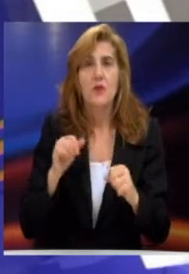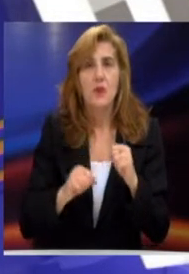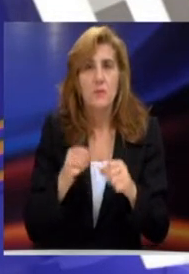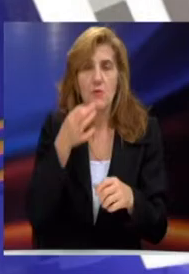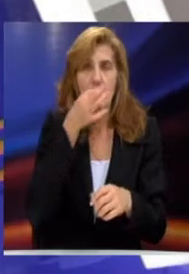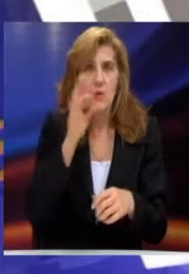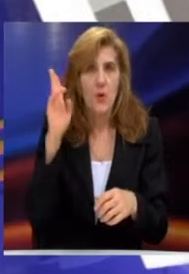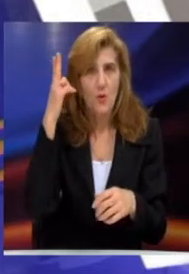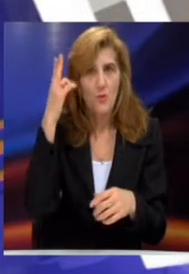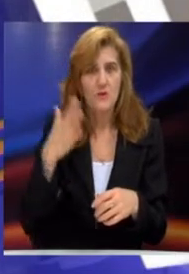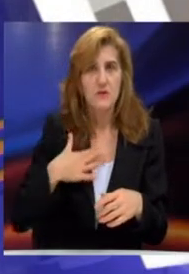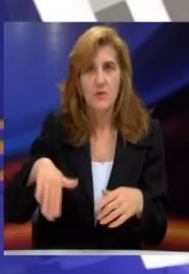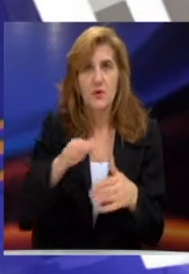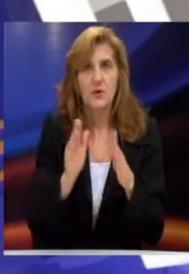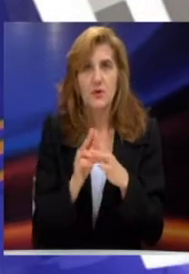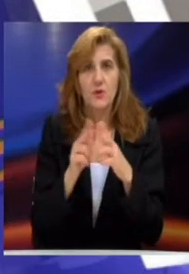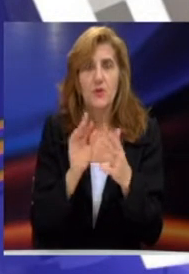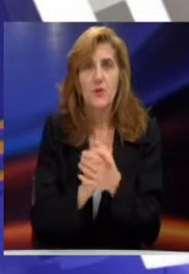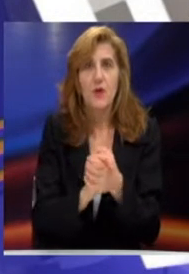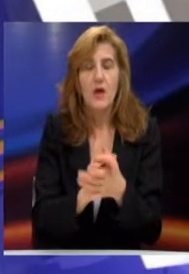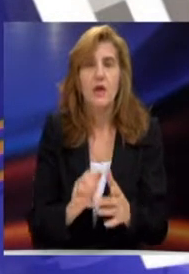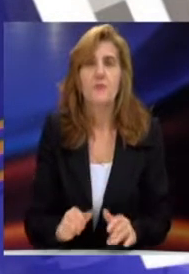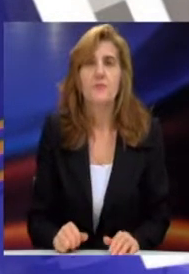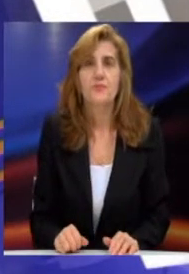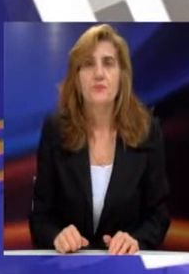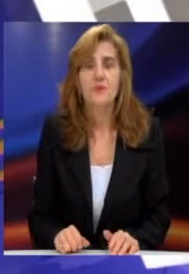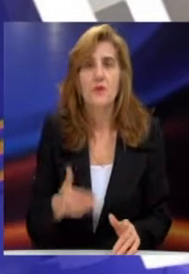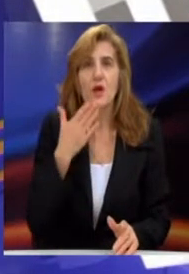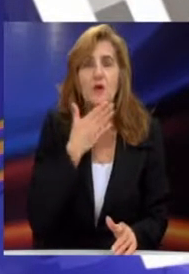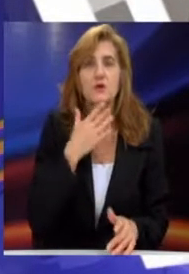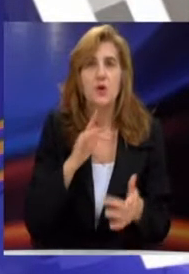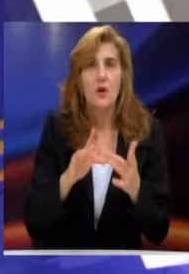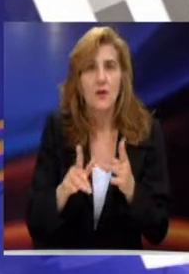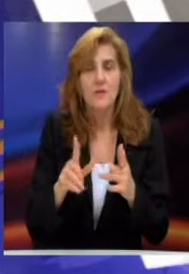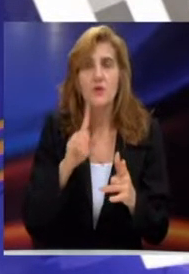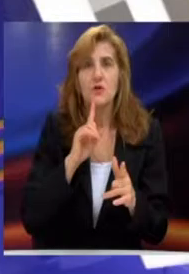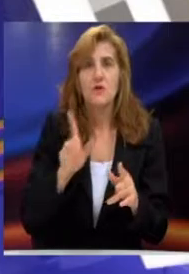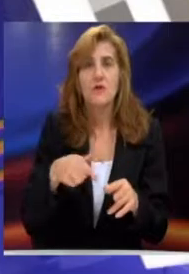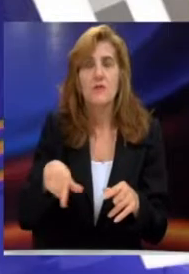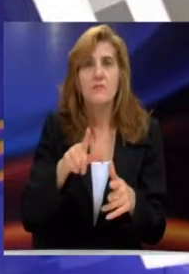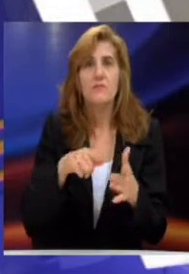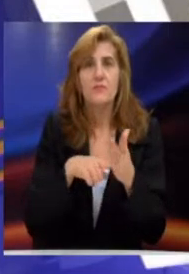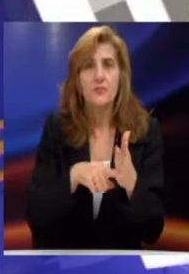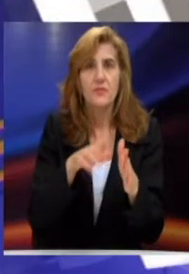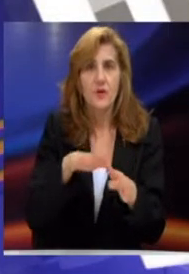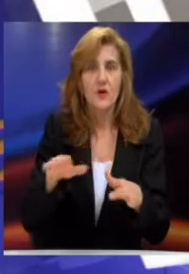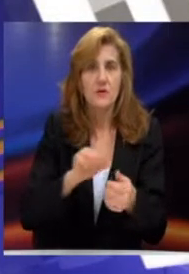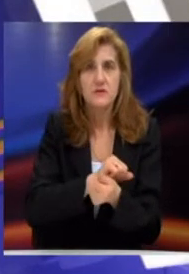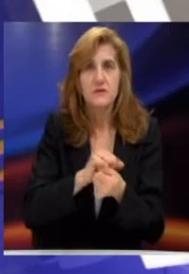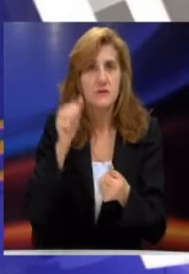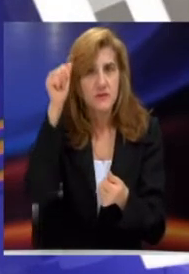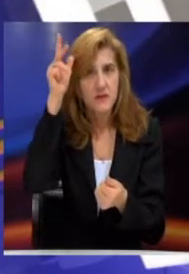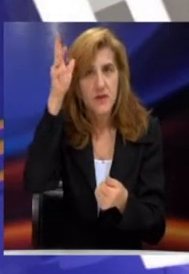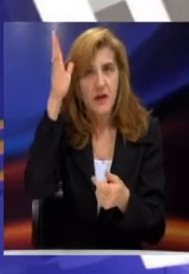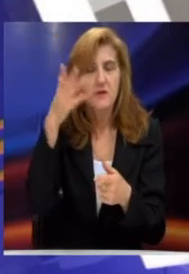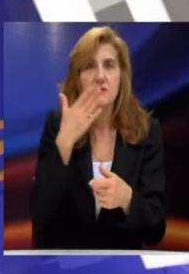talente i da bolje upoznaju svoje školske drugare. Školsko takmičenje Ja imam talenat pružilo je priliku učenicima svih